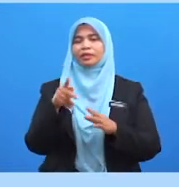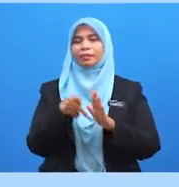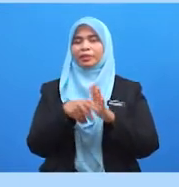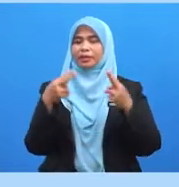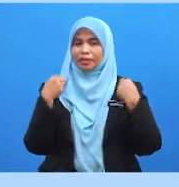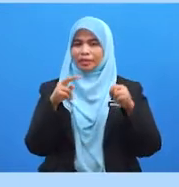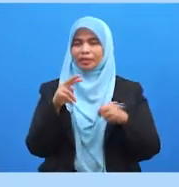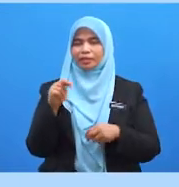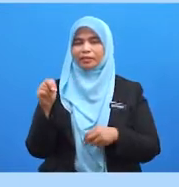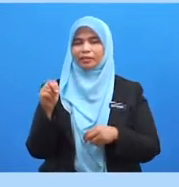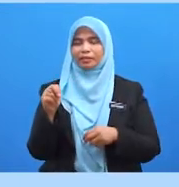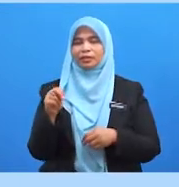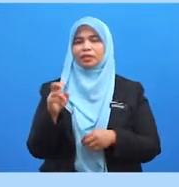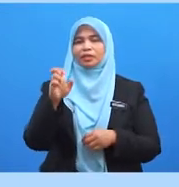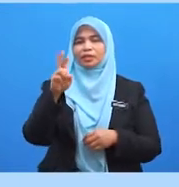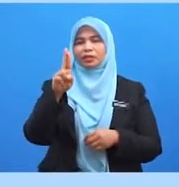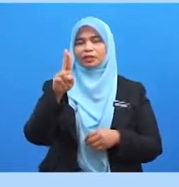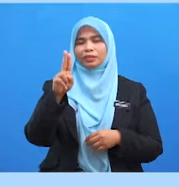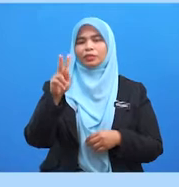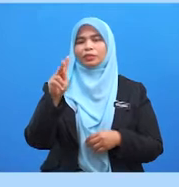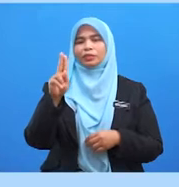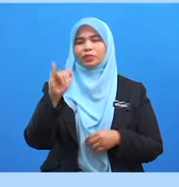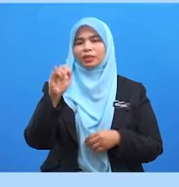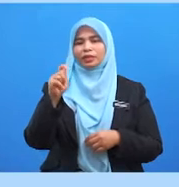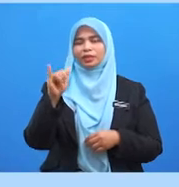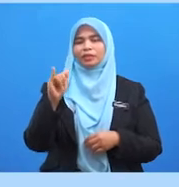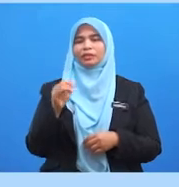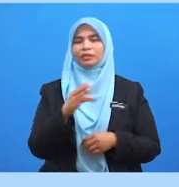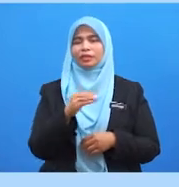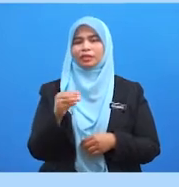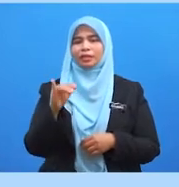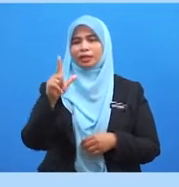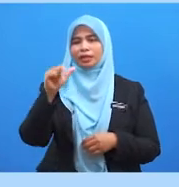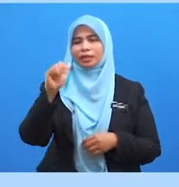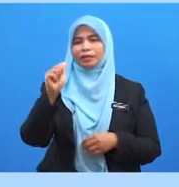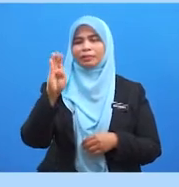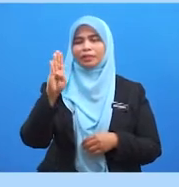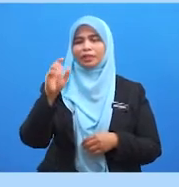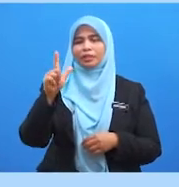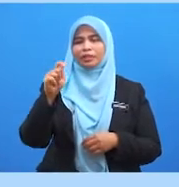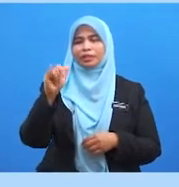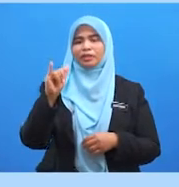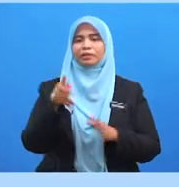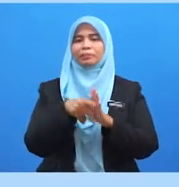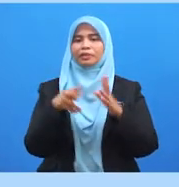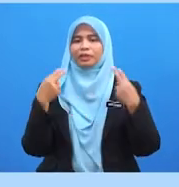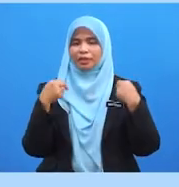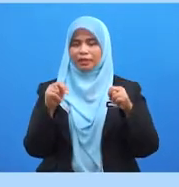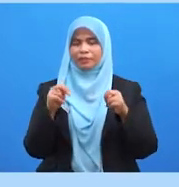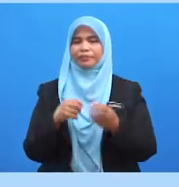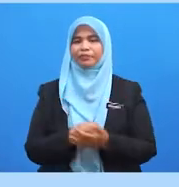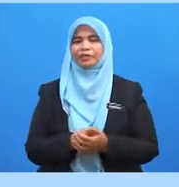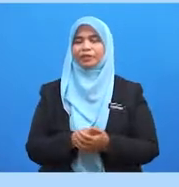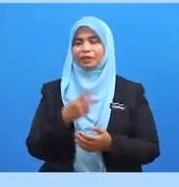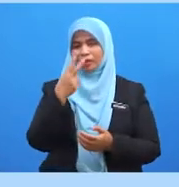perniagaan. Equity iaitu modal yang dilaburkan dan liability perniagaan. Penyata